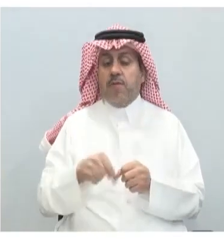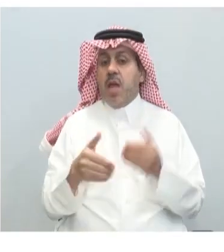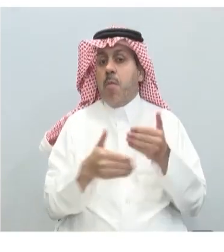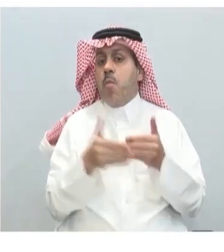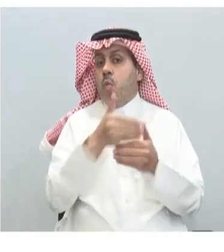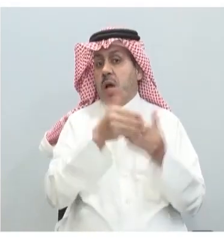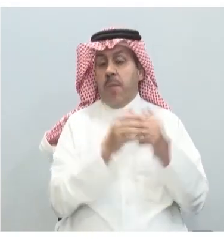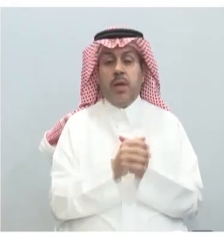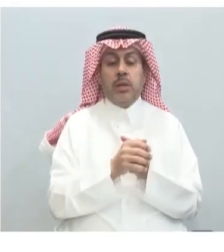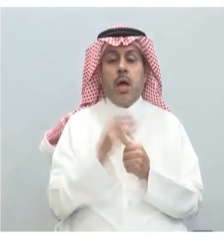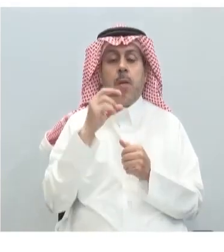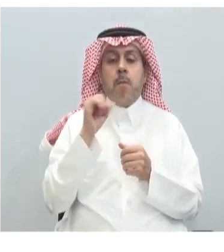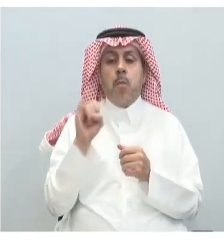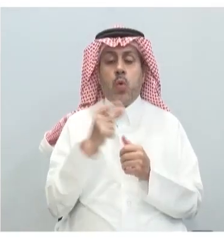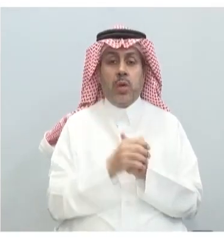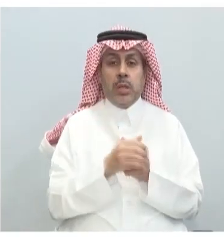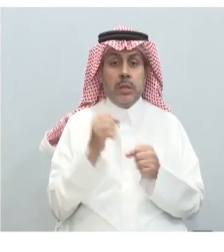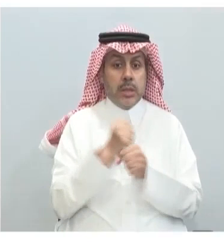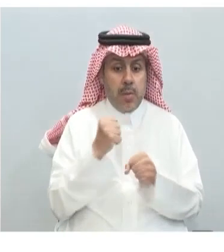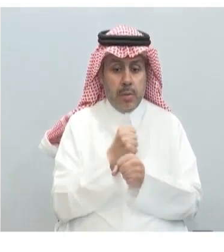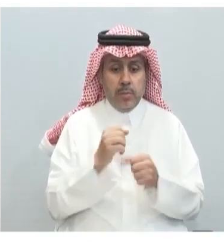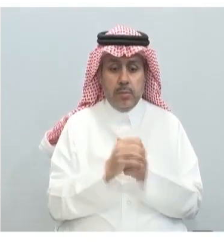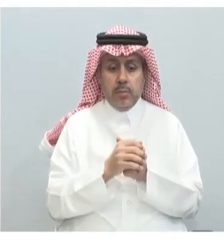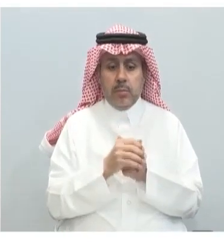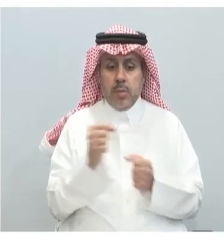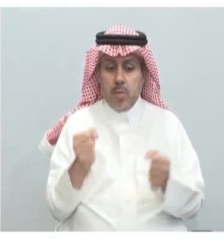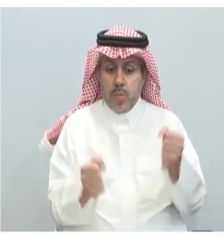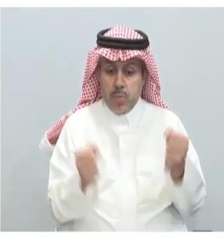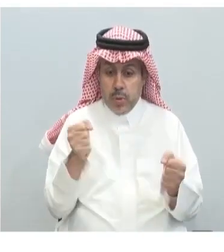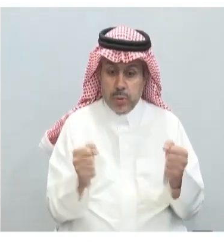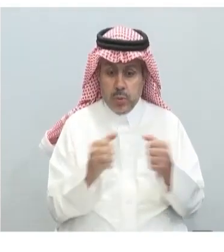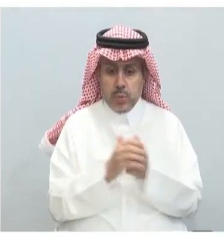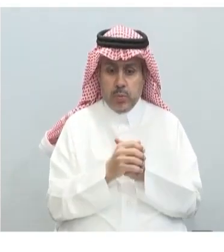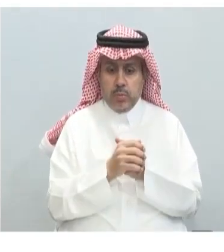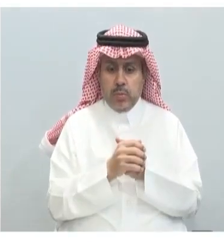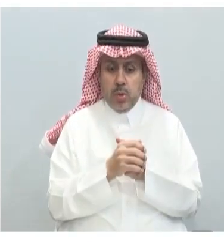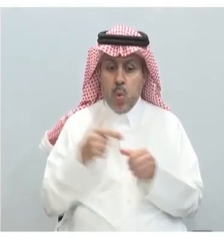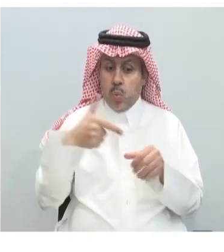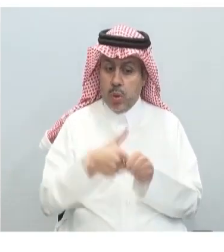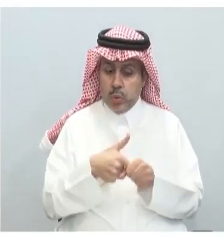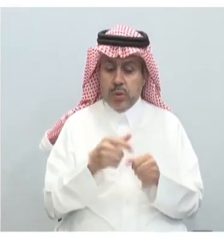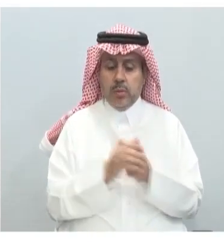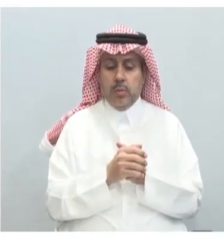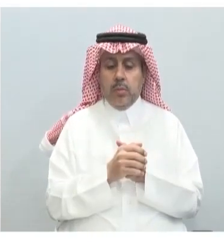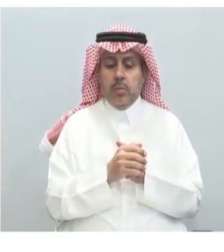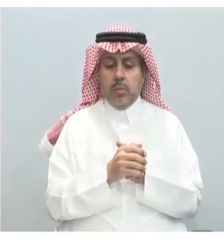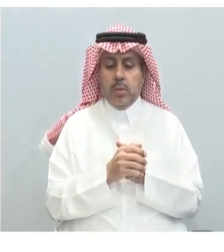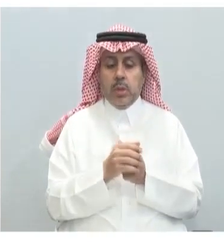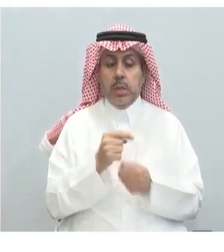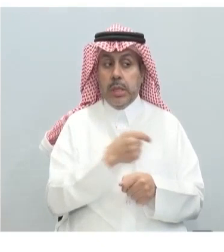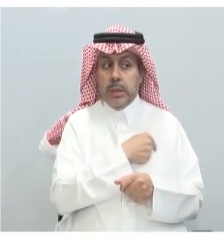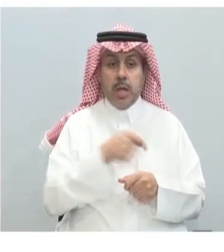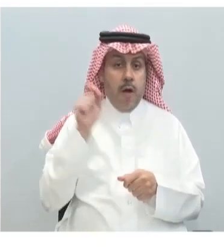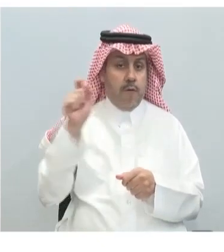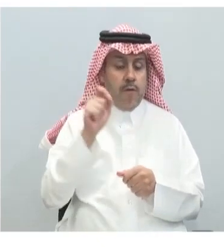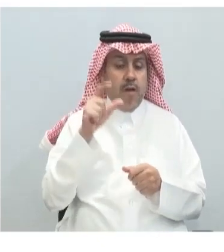ذات المرونه في استعمال المركبات ذ المركبات عفوا ذات المرونه في استعمال الوقود نسميه اف